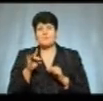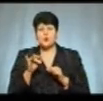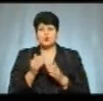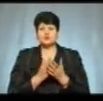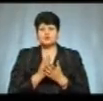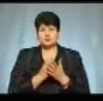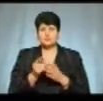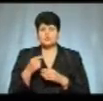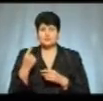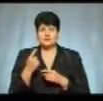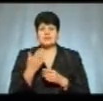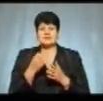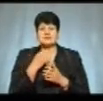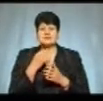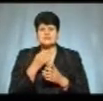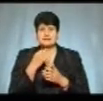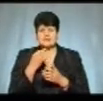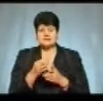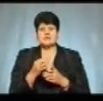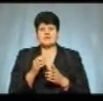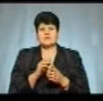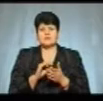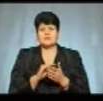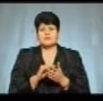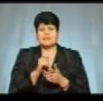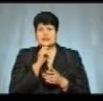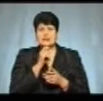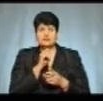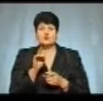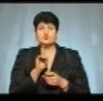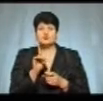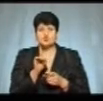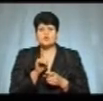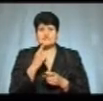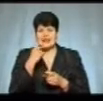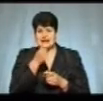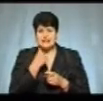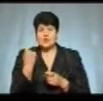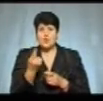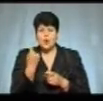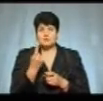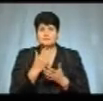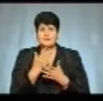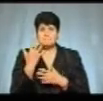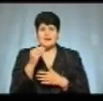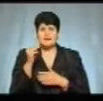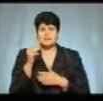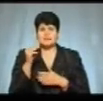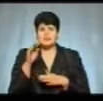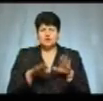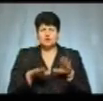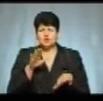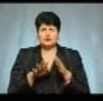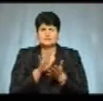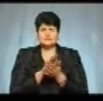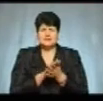Василя Хомінця, який дав інтерв'ю виданню «Уніан» 30 січня минулого року про те, що за рік область продукує 5 тисяч тонн побічних продуктів